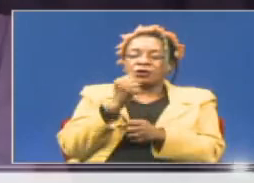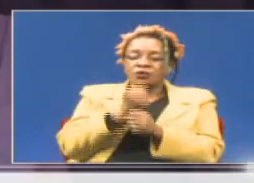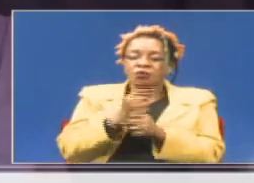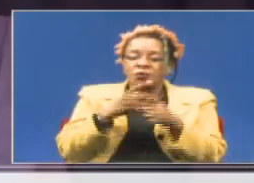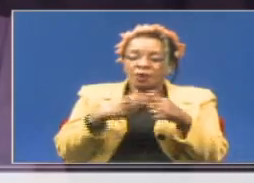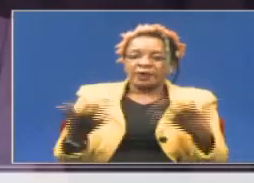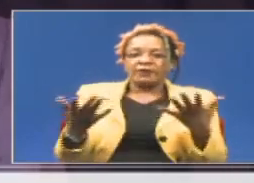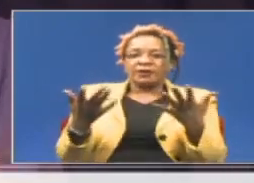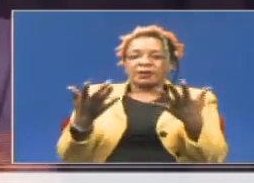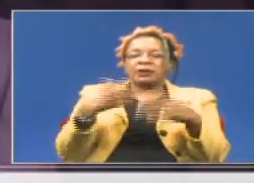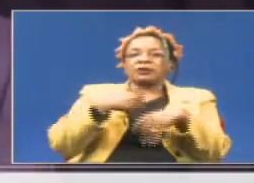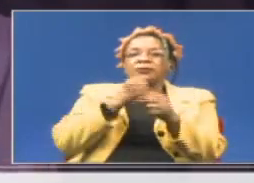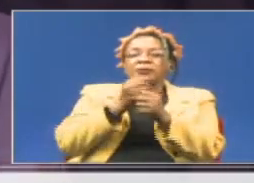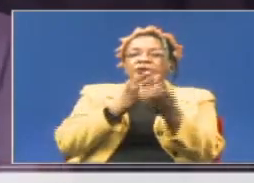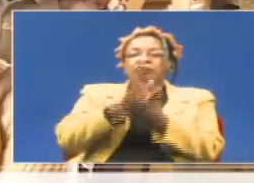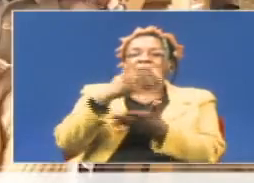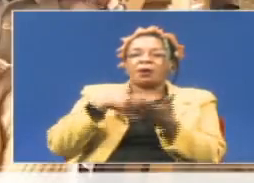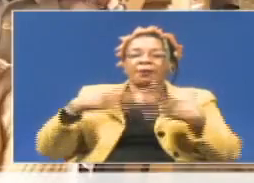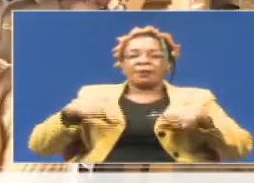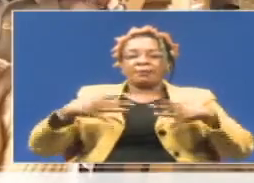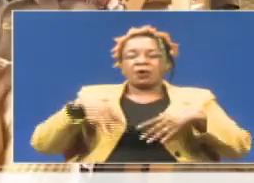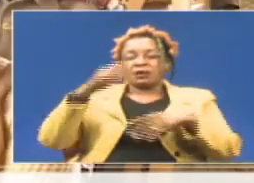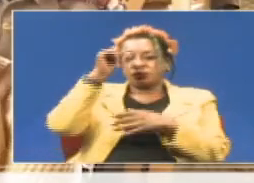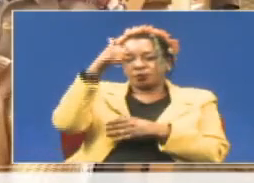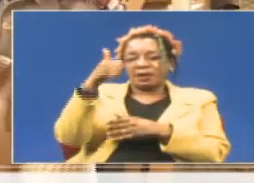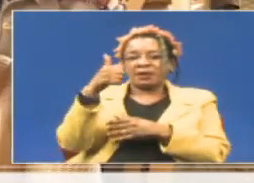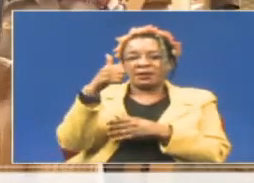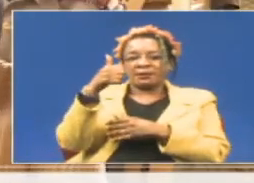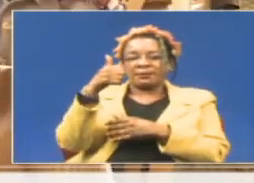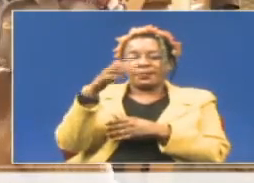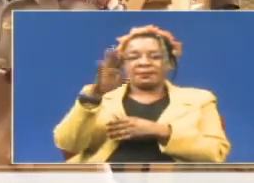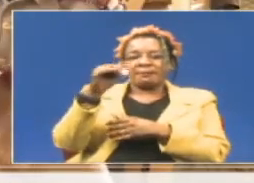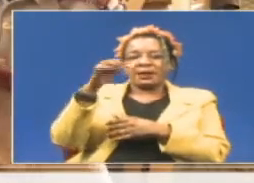whatever it takes to make sure that our people are sober. Margaret Kimathi, NTV.